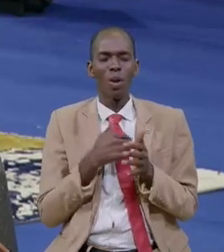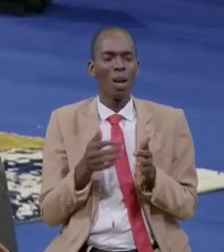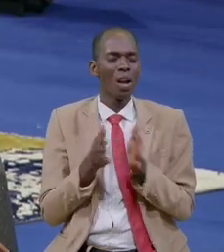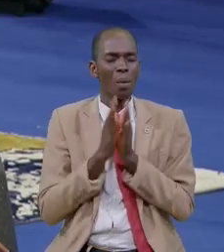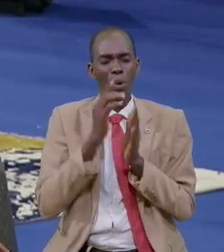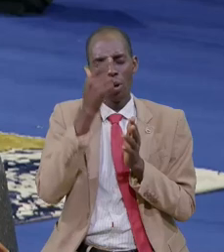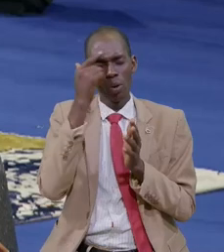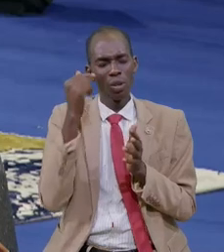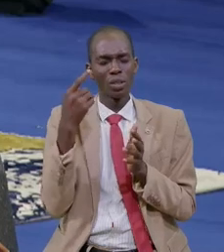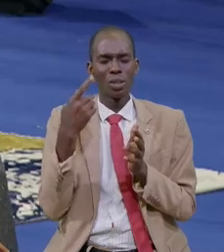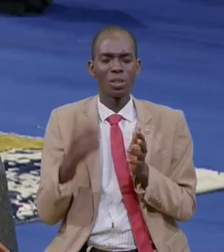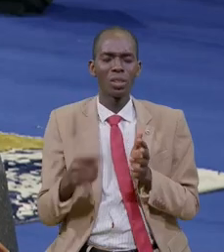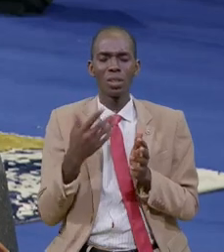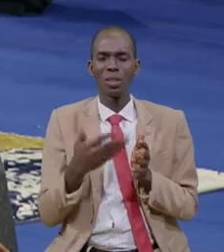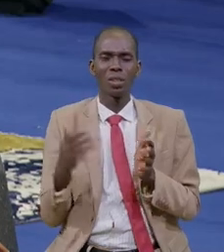la pétition,